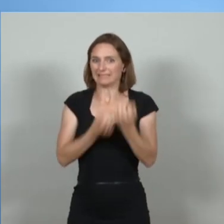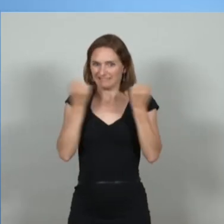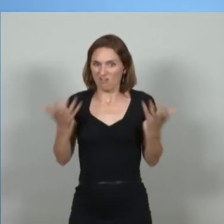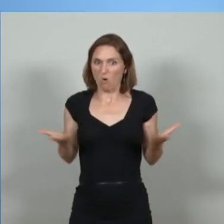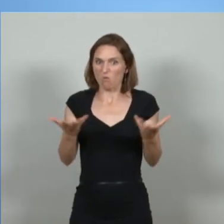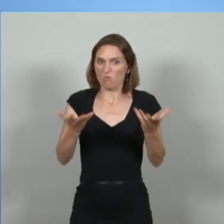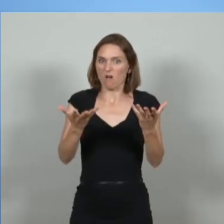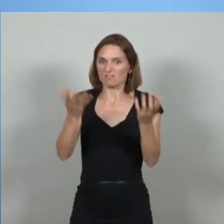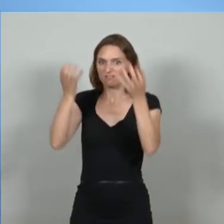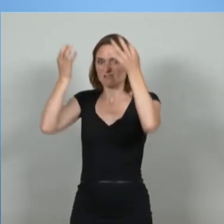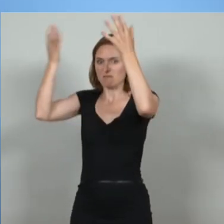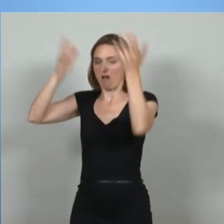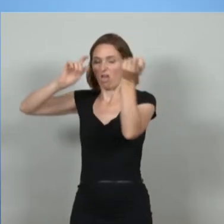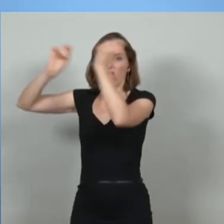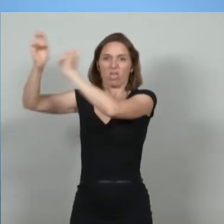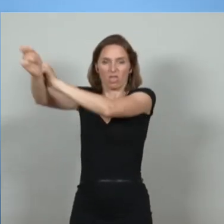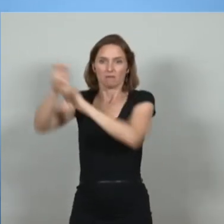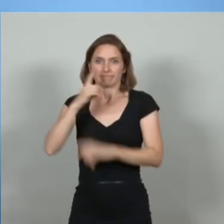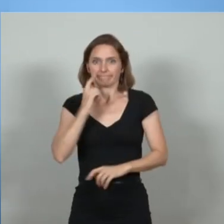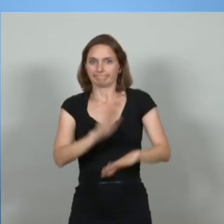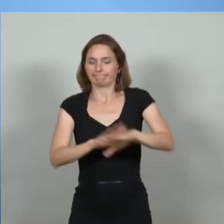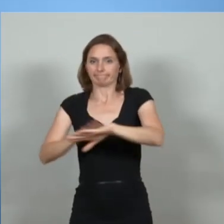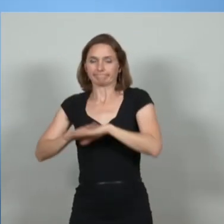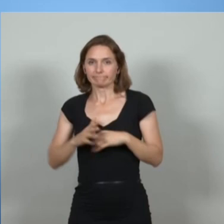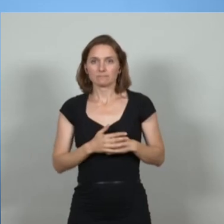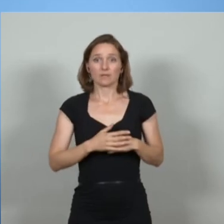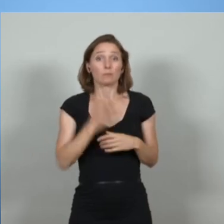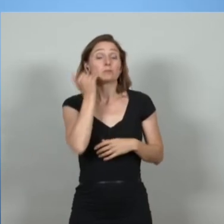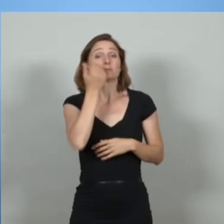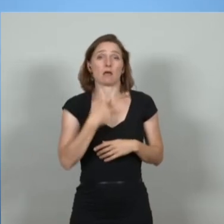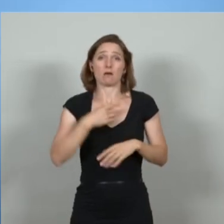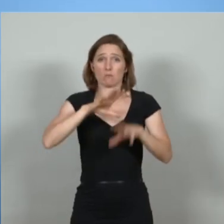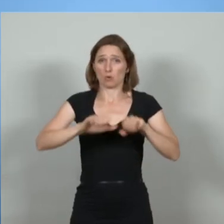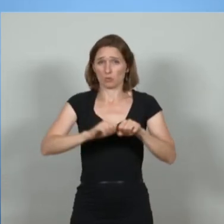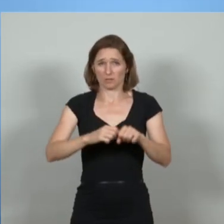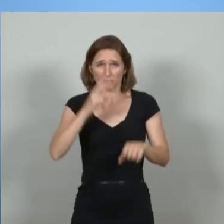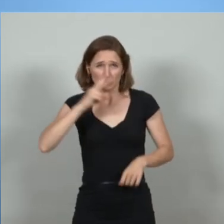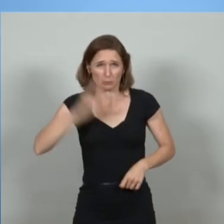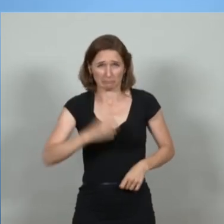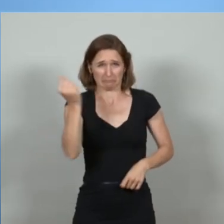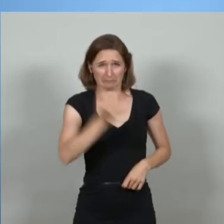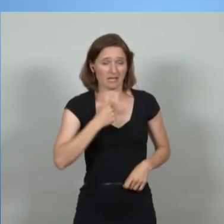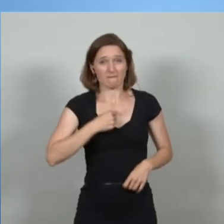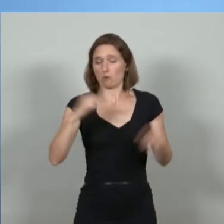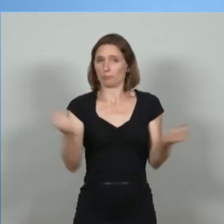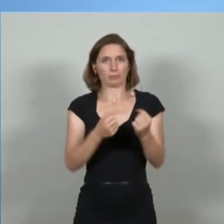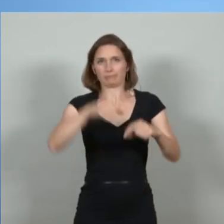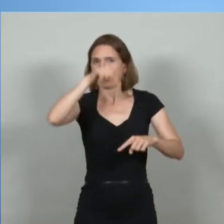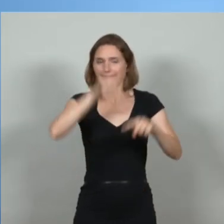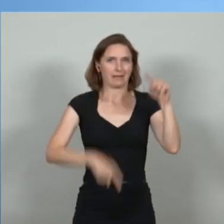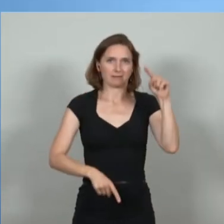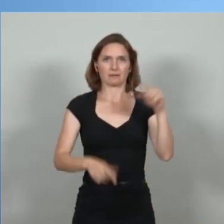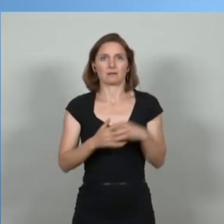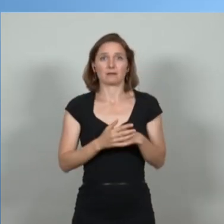qui incitent à la consommation des produits au service les plus polluants posent ainsi un premier jalon du recul de leur présence dans l'espace